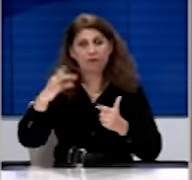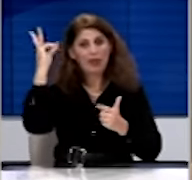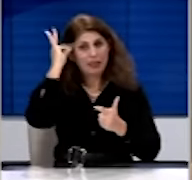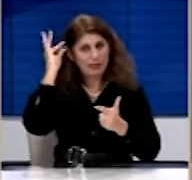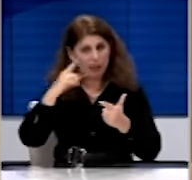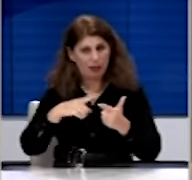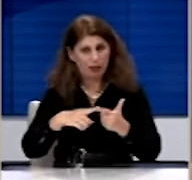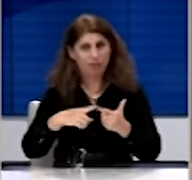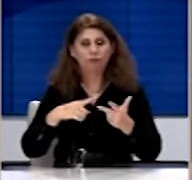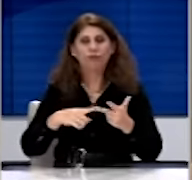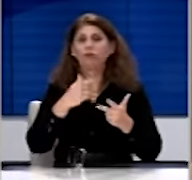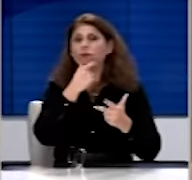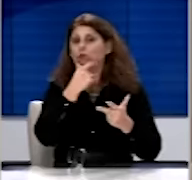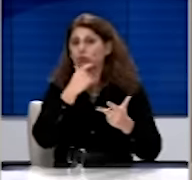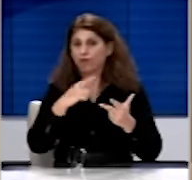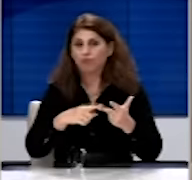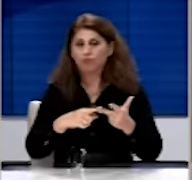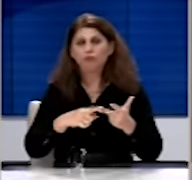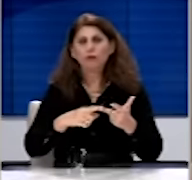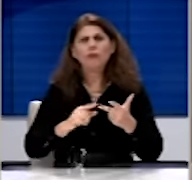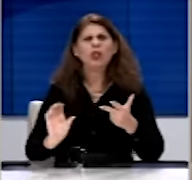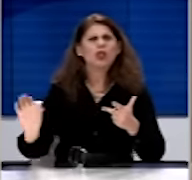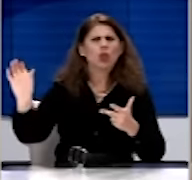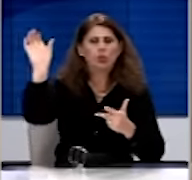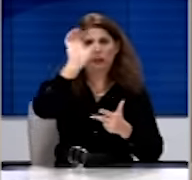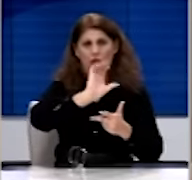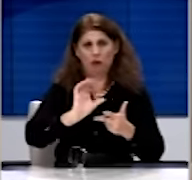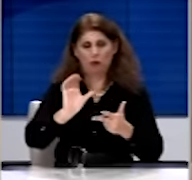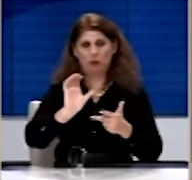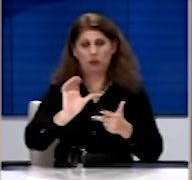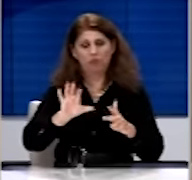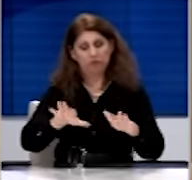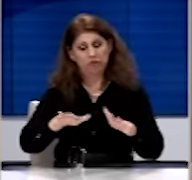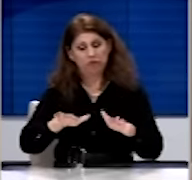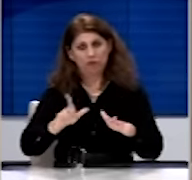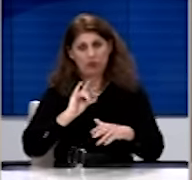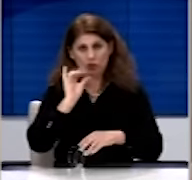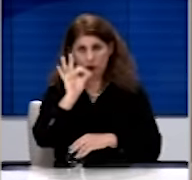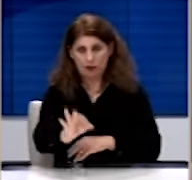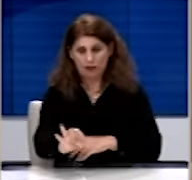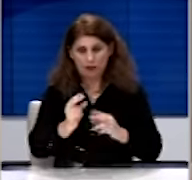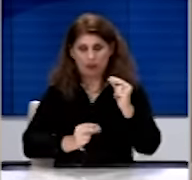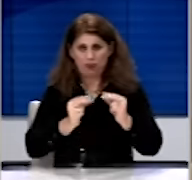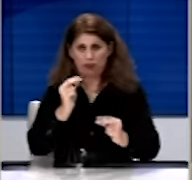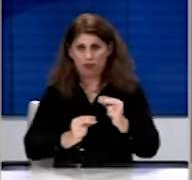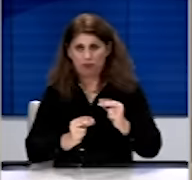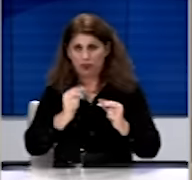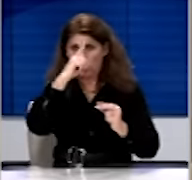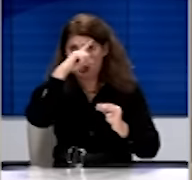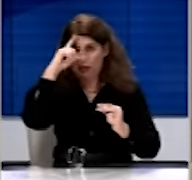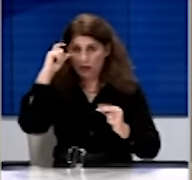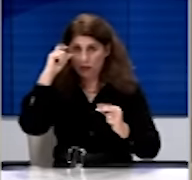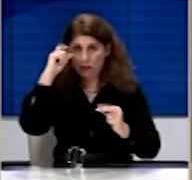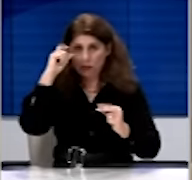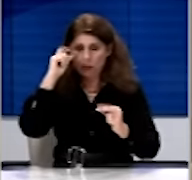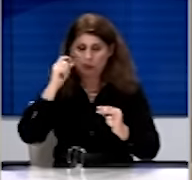Γαλλία και στην Αγγλία, σε όλη την Ευρώπη. Προφανώς, εκεί τους οδήγησαν τα προβλήματα, η δυσκολία να